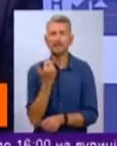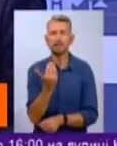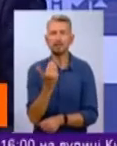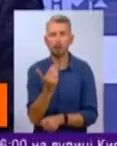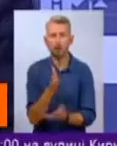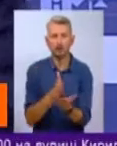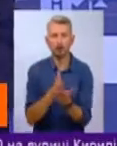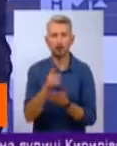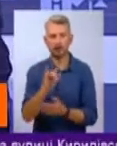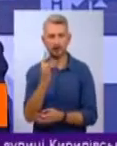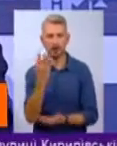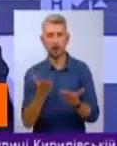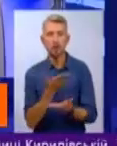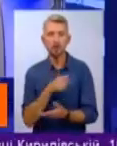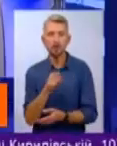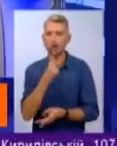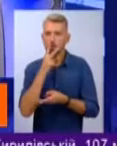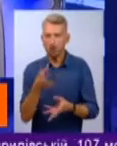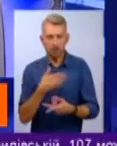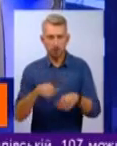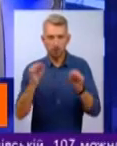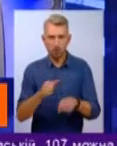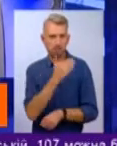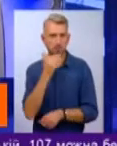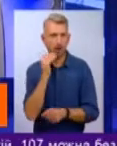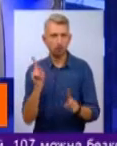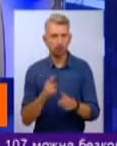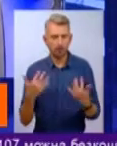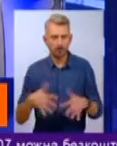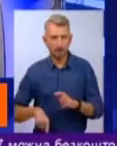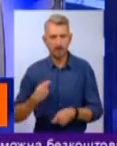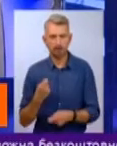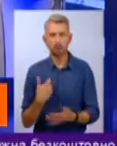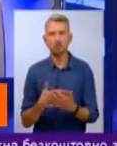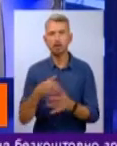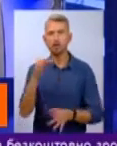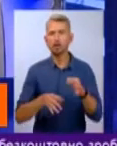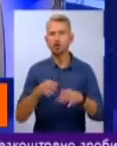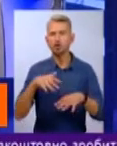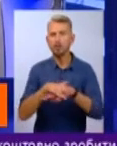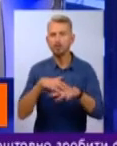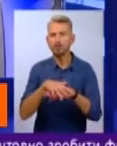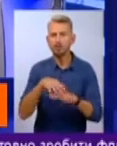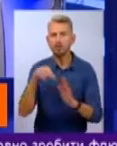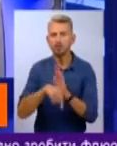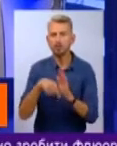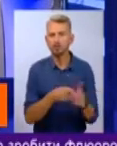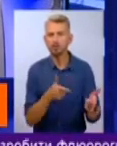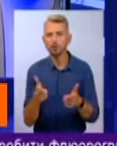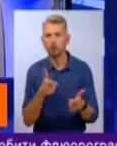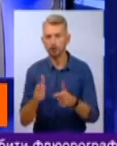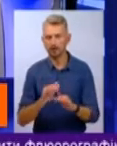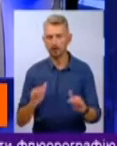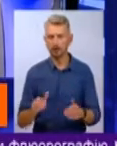траєкторія цієї дитини. Якщо ми цього не побачимо, ми можемо багато чого втратити. Наприклад, природничо математичний контекст підготовки дітей.